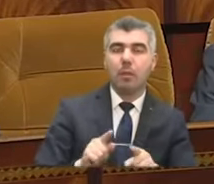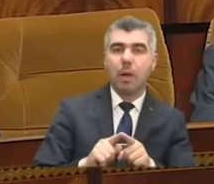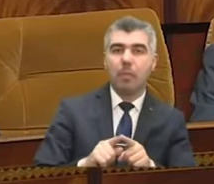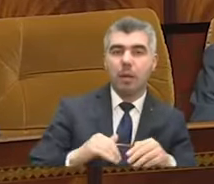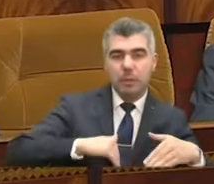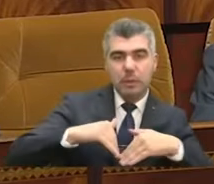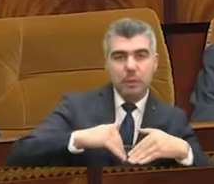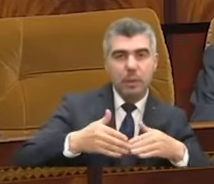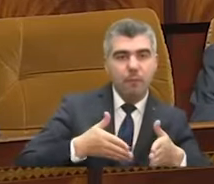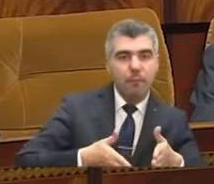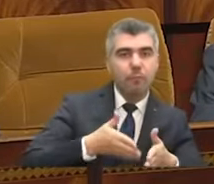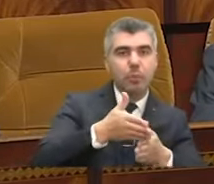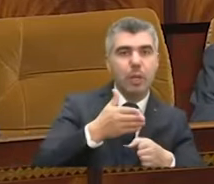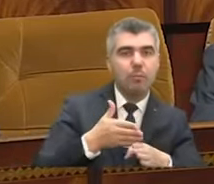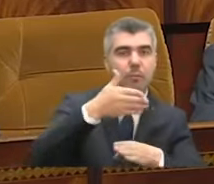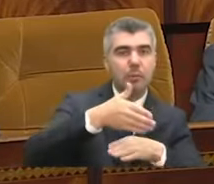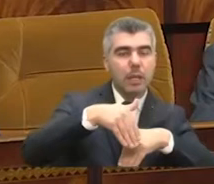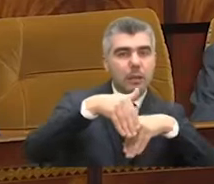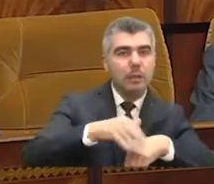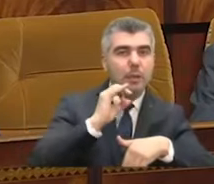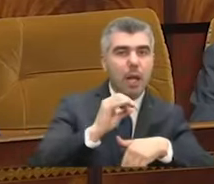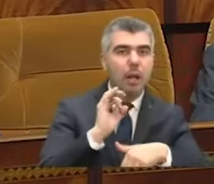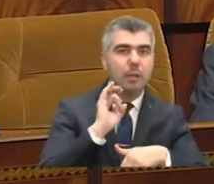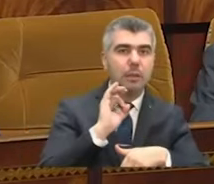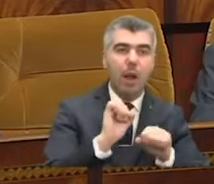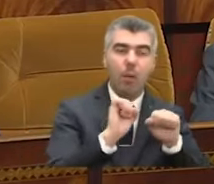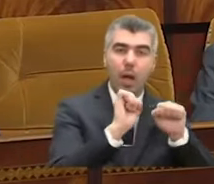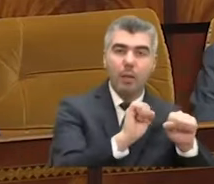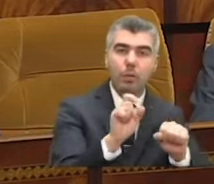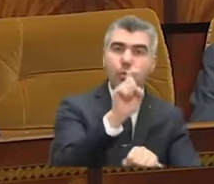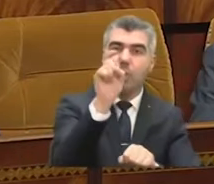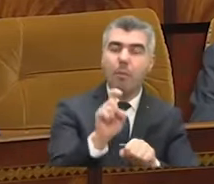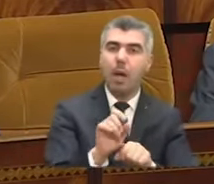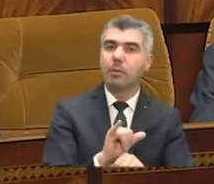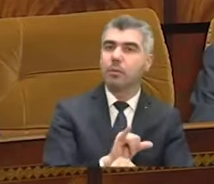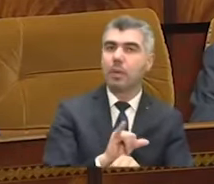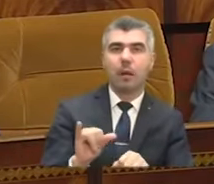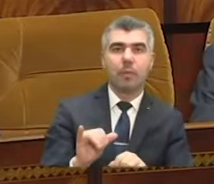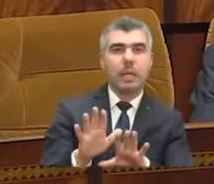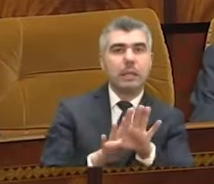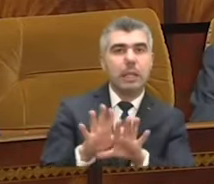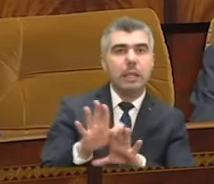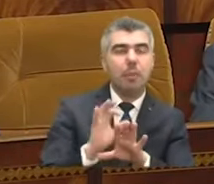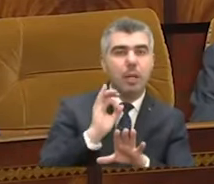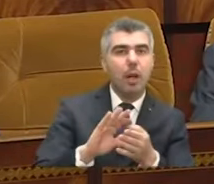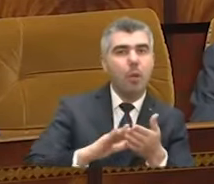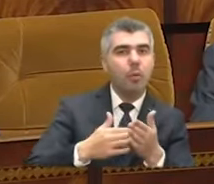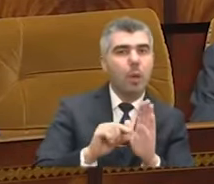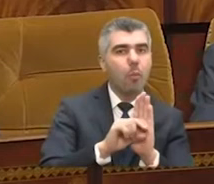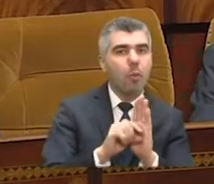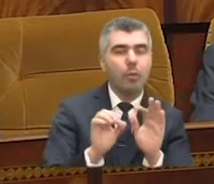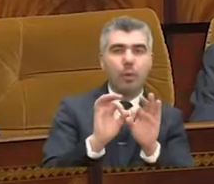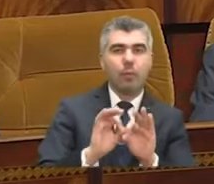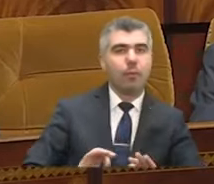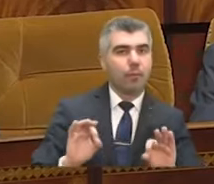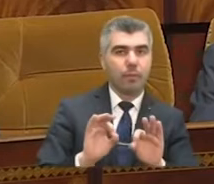يدوز. صحيح هذا اختصاص الجماعات، ولكن الجماعات غير قادرة على تدبير هذا الموضوع. احنا